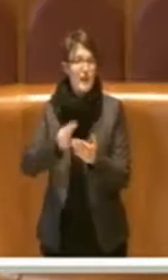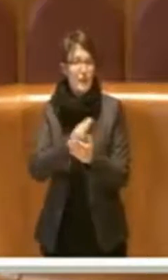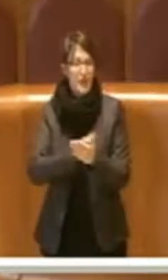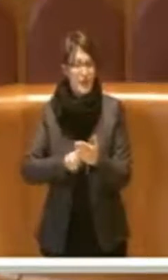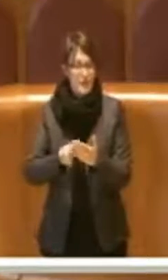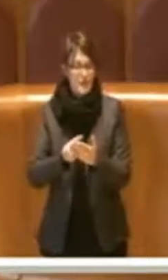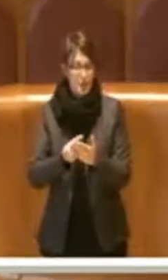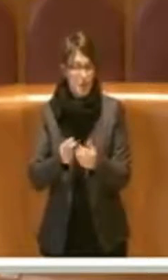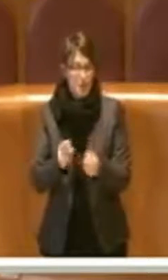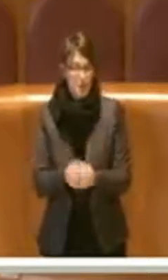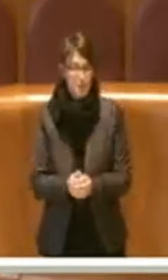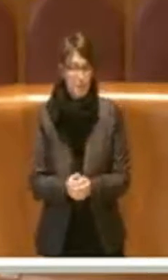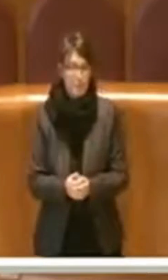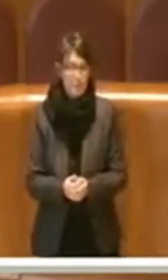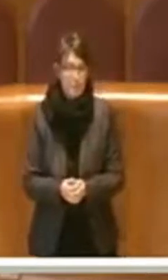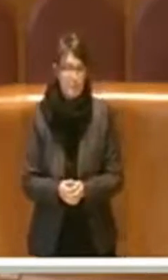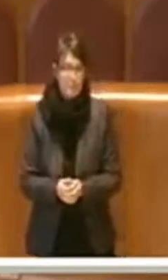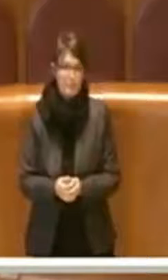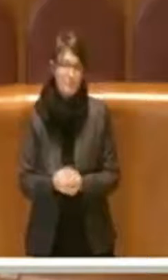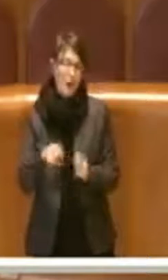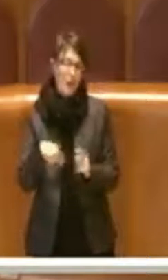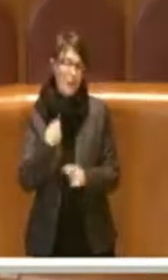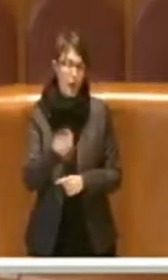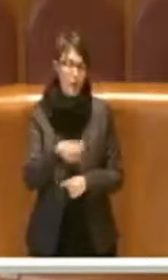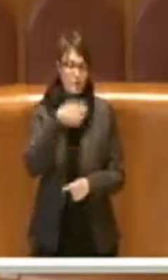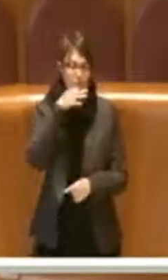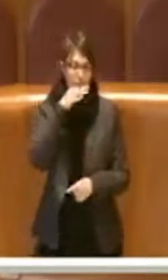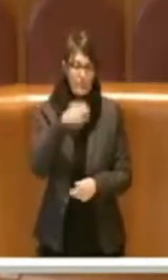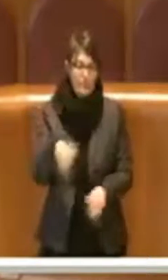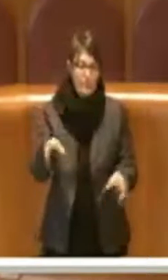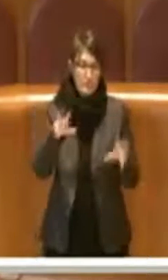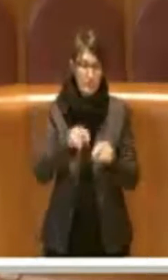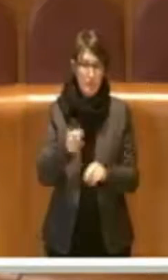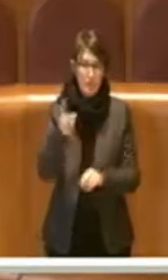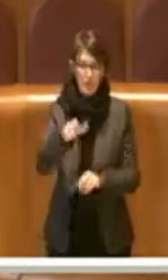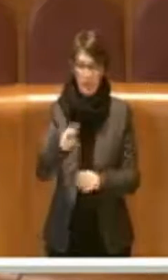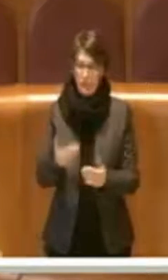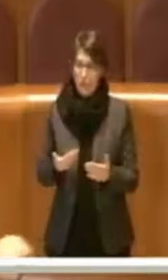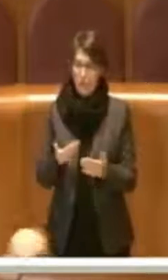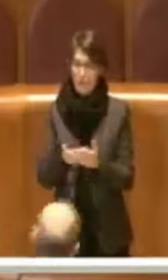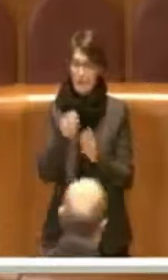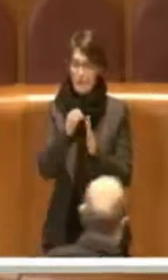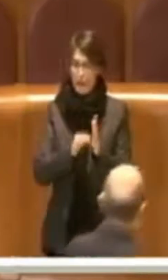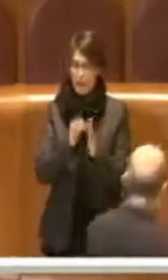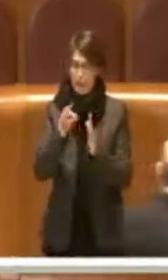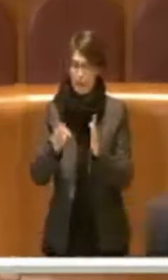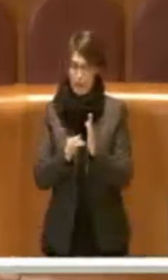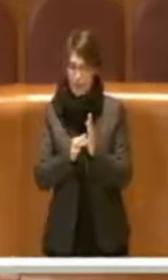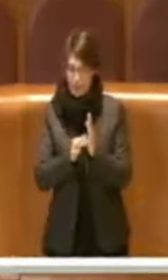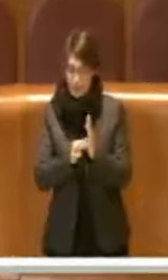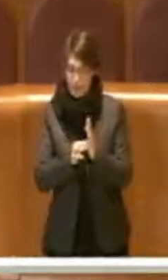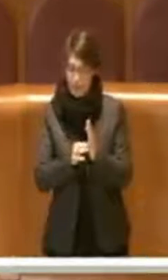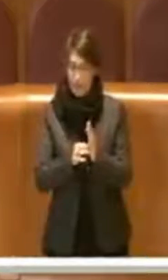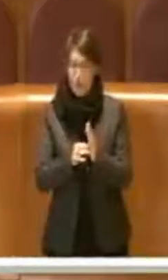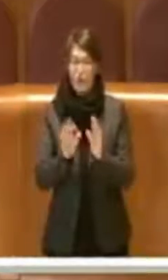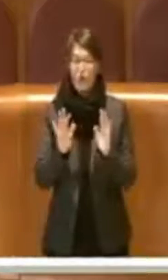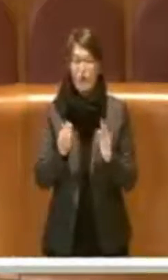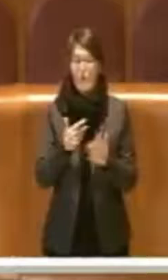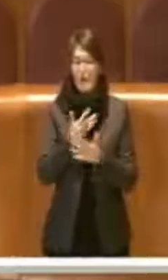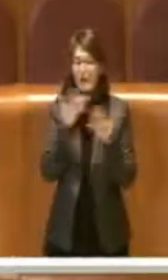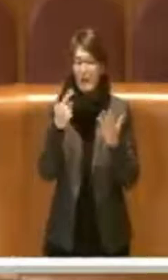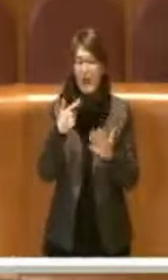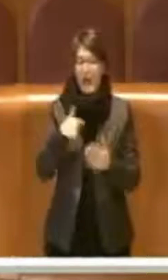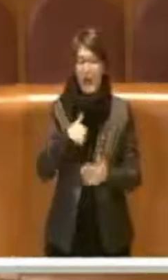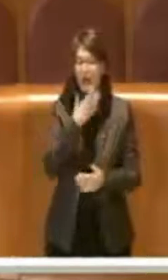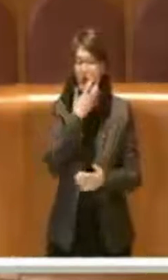territorio. Detto ciò, poi magari interverrò dopo perché ho presentato anche un ordine del giorno. È ovvio che quello che a noi sta a cuore